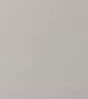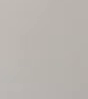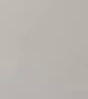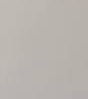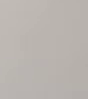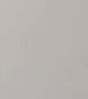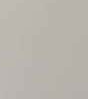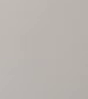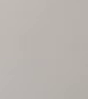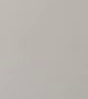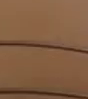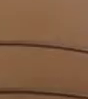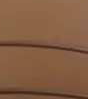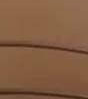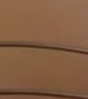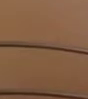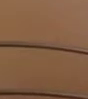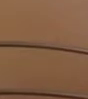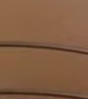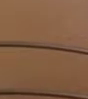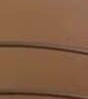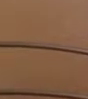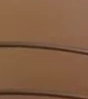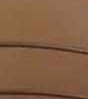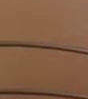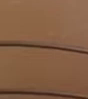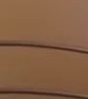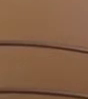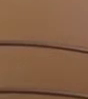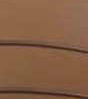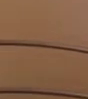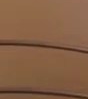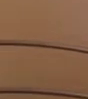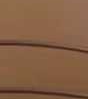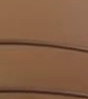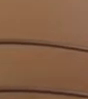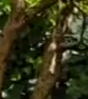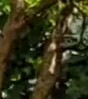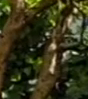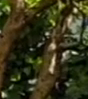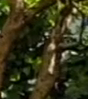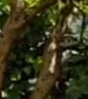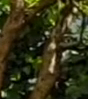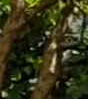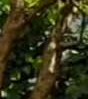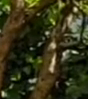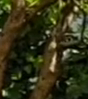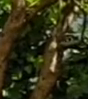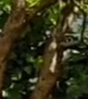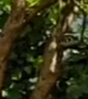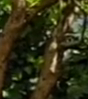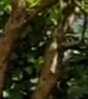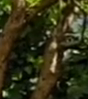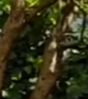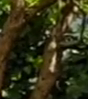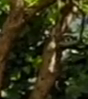Menschen annehmen, so wie ich bin. Du mir brauchst Torkia, kann man sich mir gegenwärtig. Und Heimat ist für mich, wo ich mich